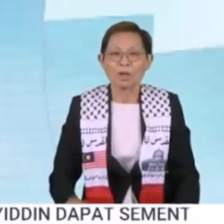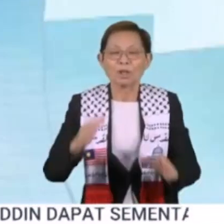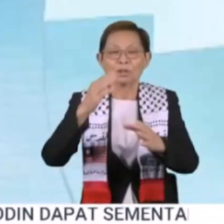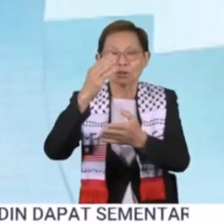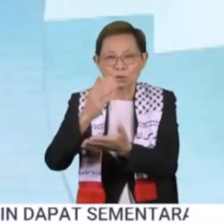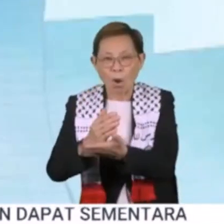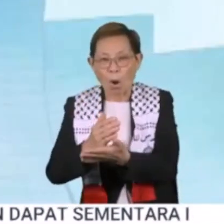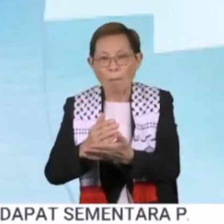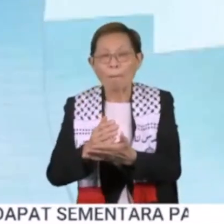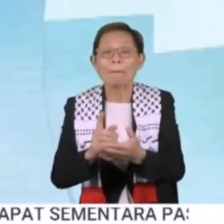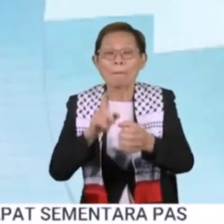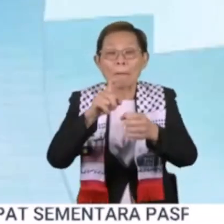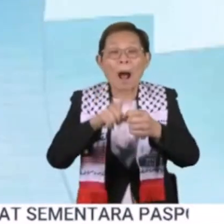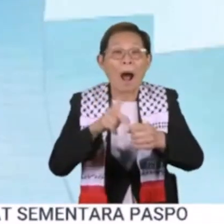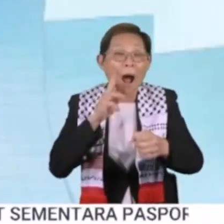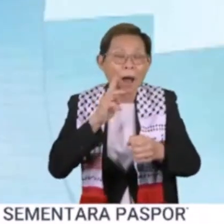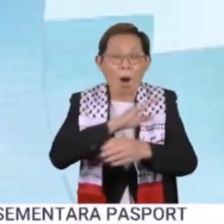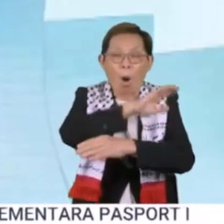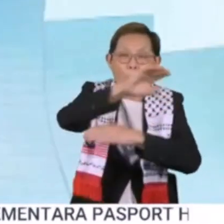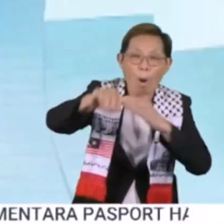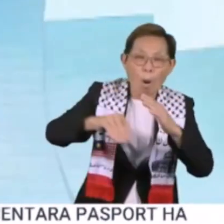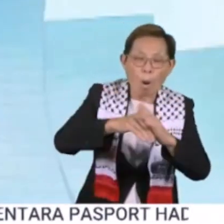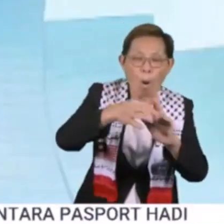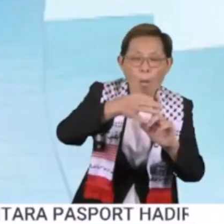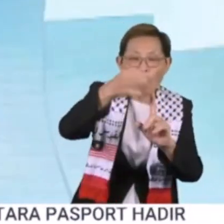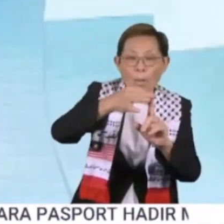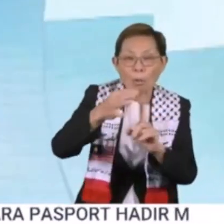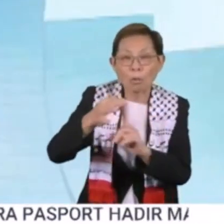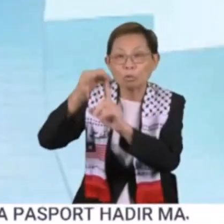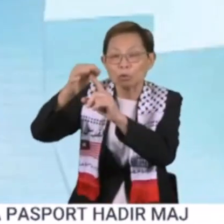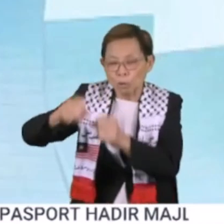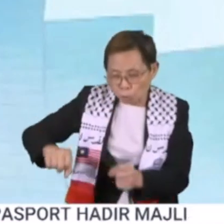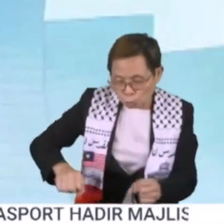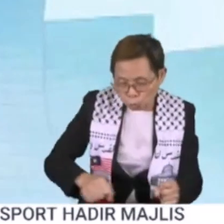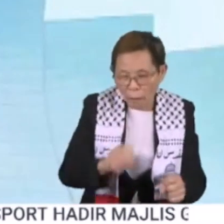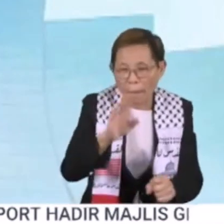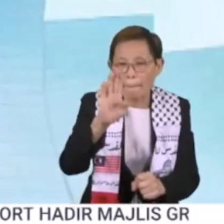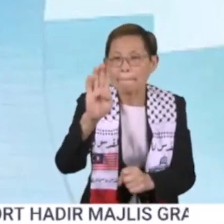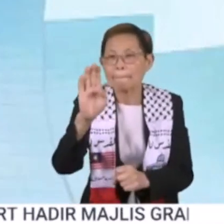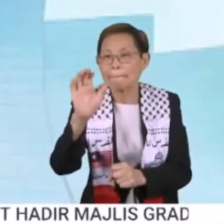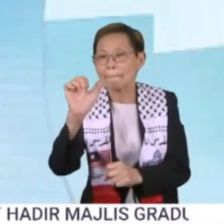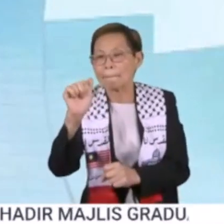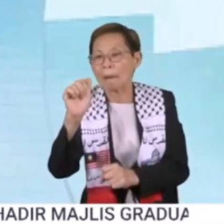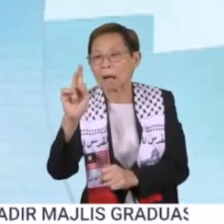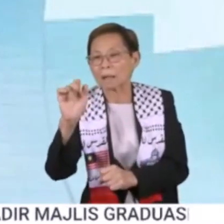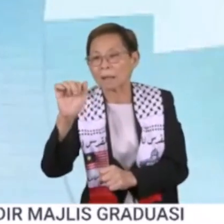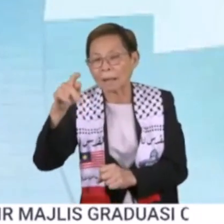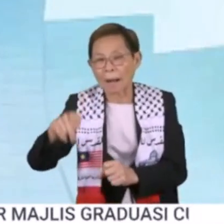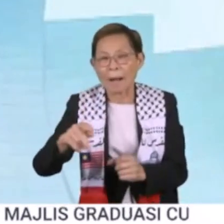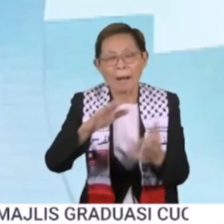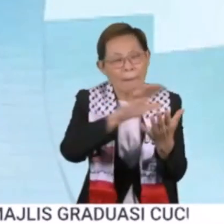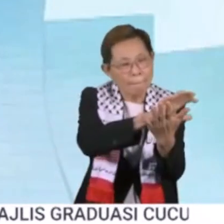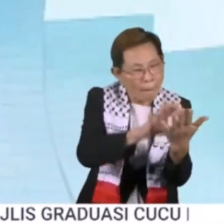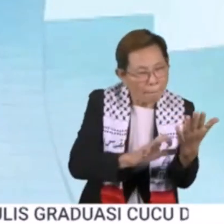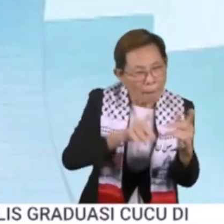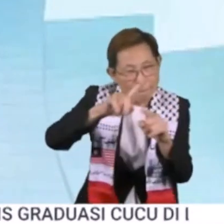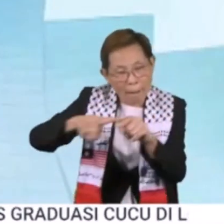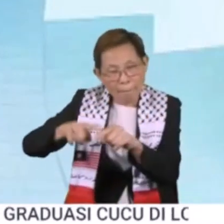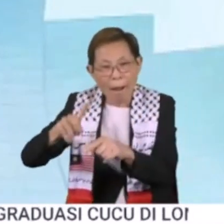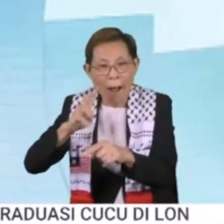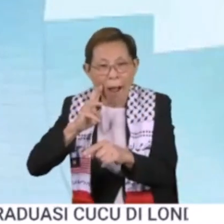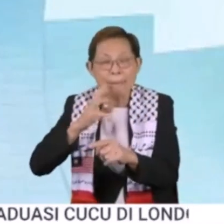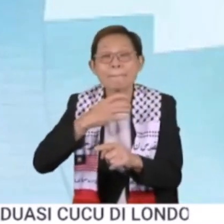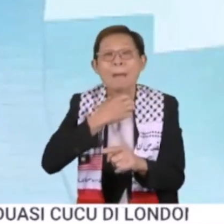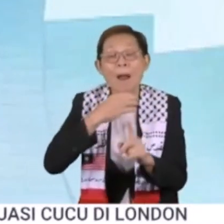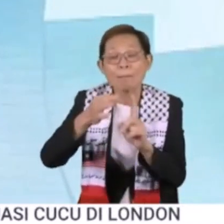tangani isu bekalan air secara menyeluruh di Pulau Pinang, khususnya di Sungai Bakap. Pelbagai pelan dirangka antaranya projek air Perak